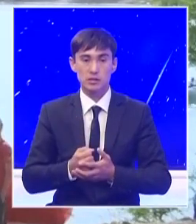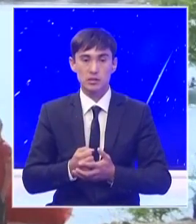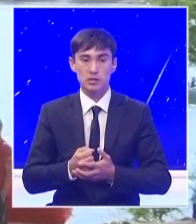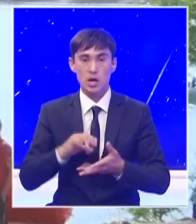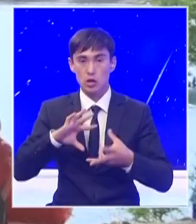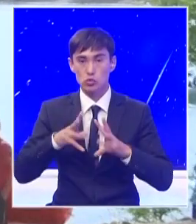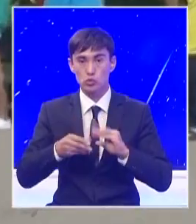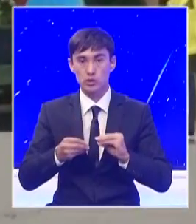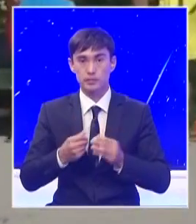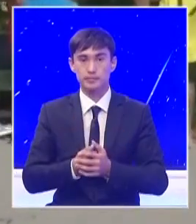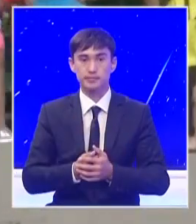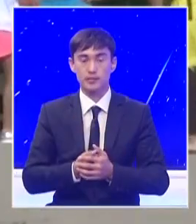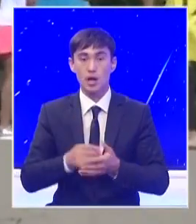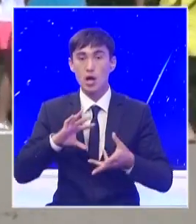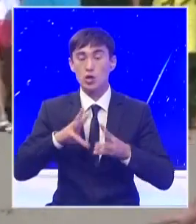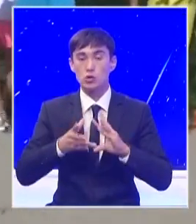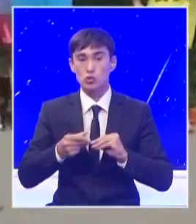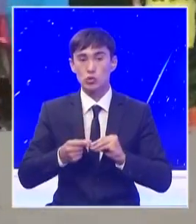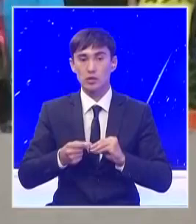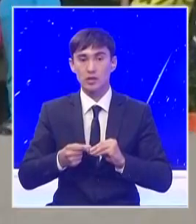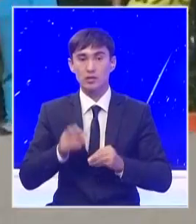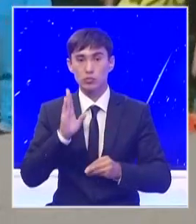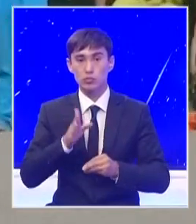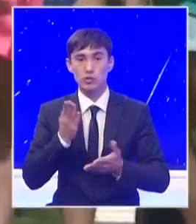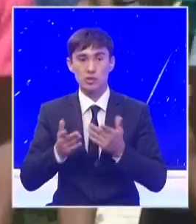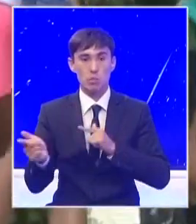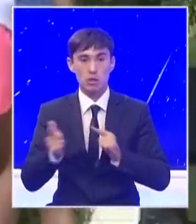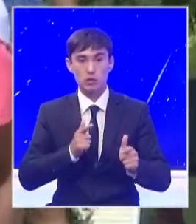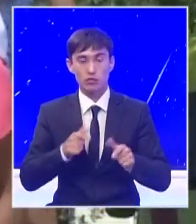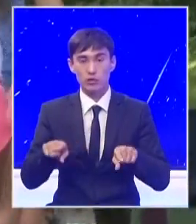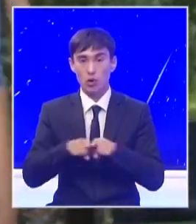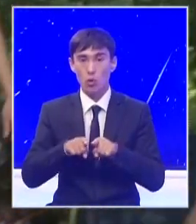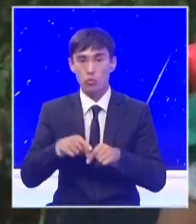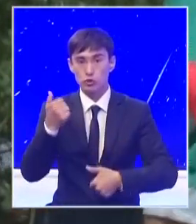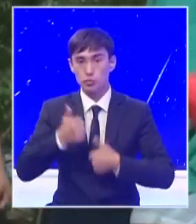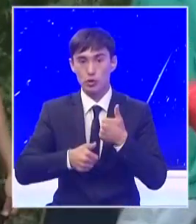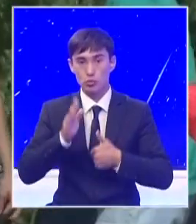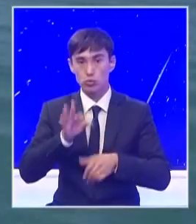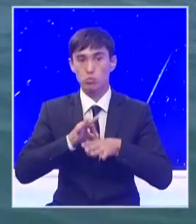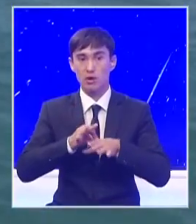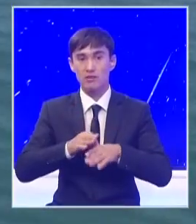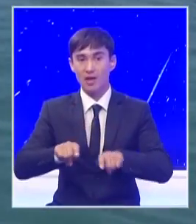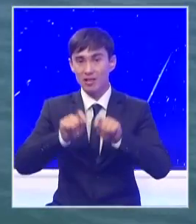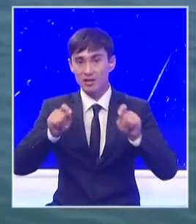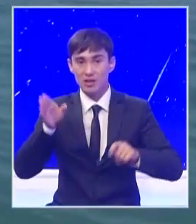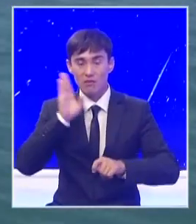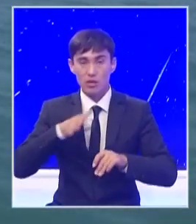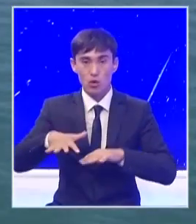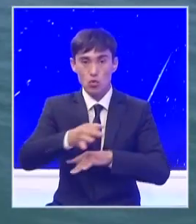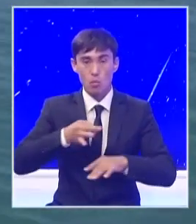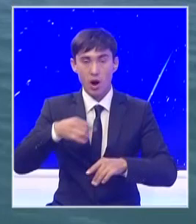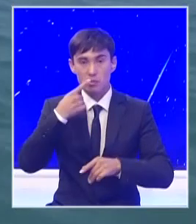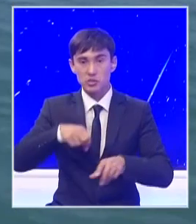появились результаты. Результаты не заставят себя долго ждать, если подготовка к такому роду чемпионатам будет проходить на открытых водоемах,